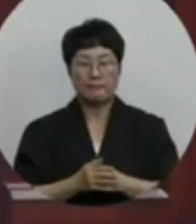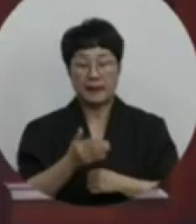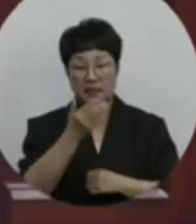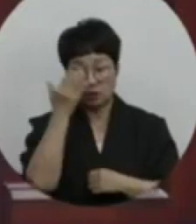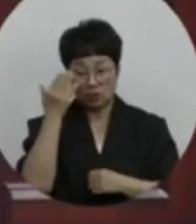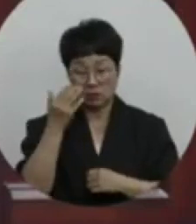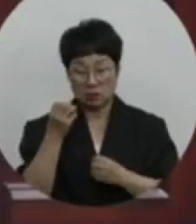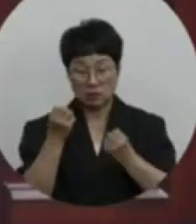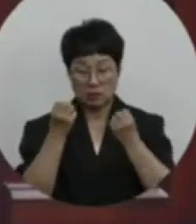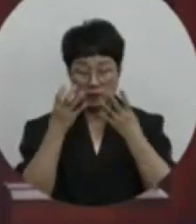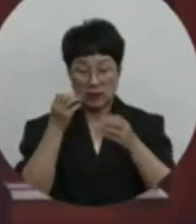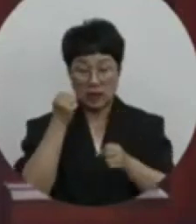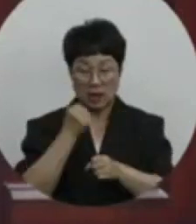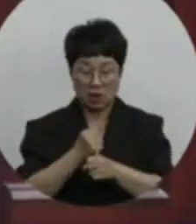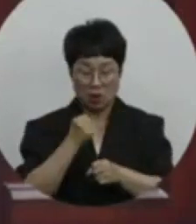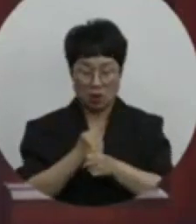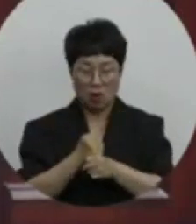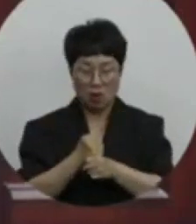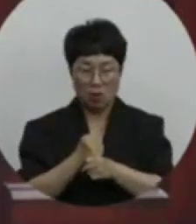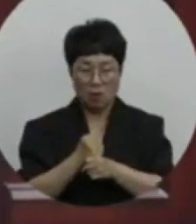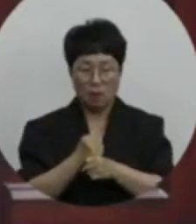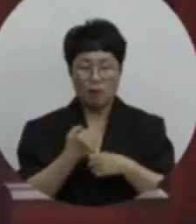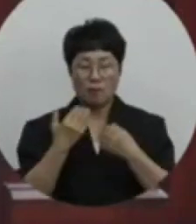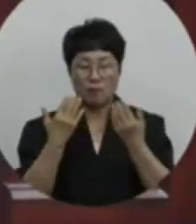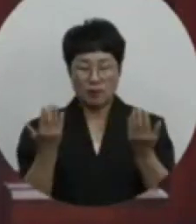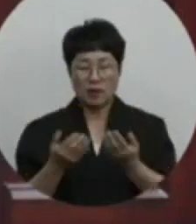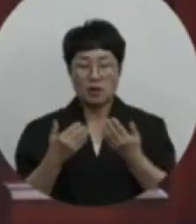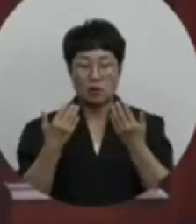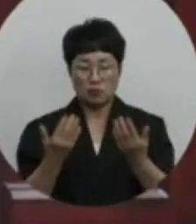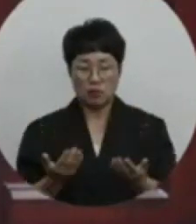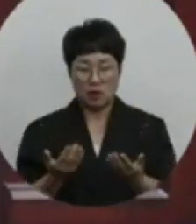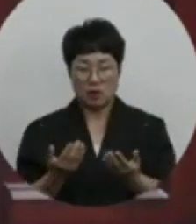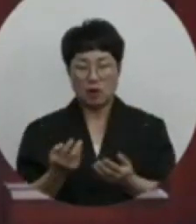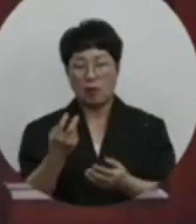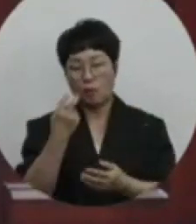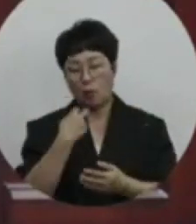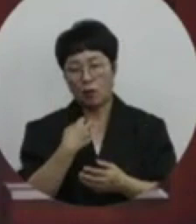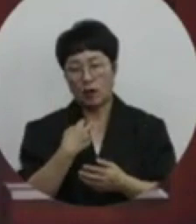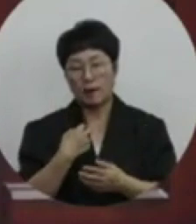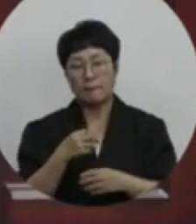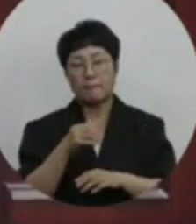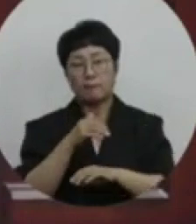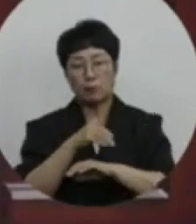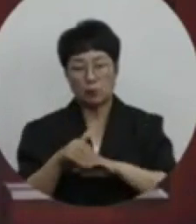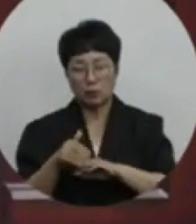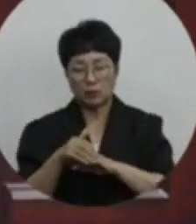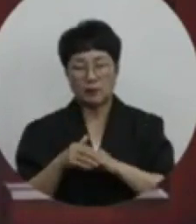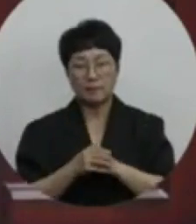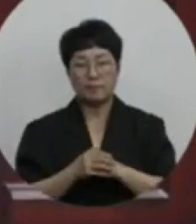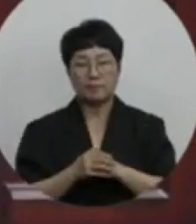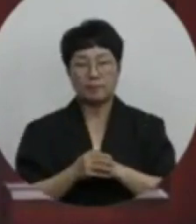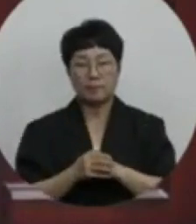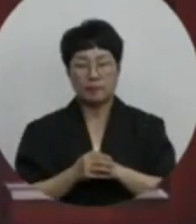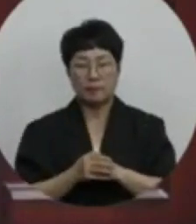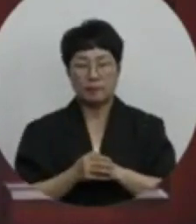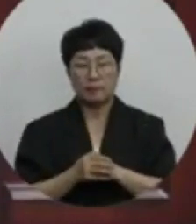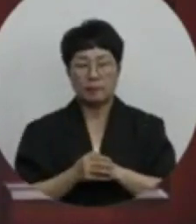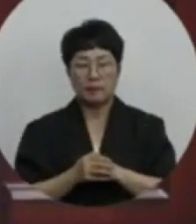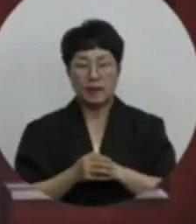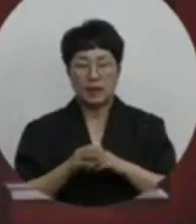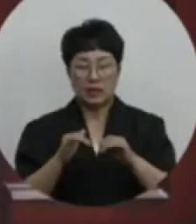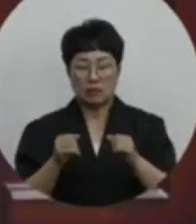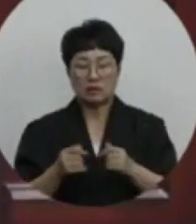청년 창업 지원과 워케이션에 복합된 형태입니다. 공주시는 계획 수립 후 10년 만에 처음으로